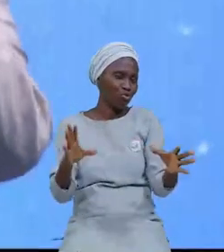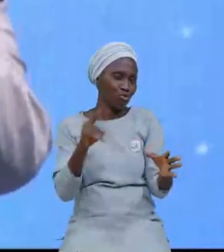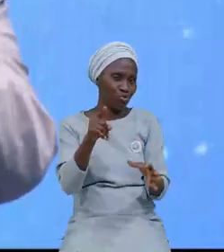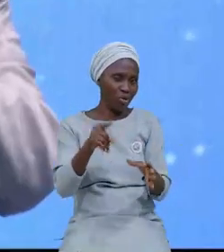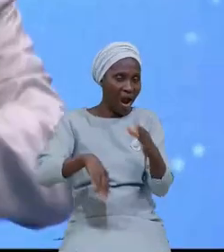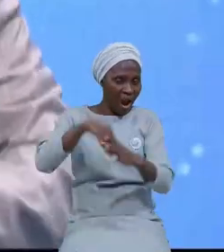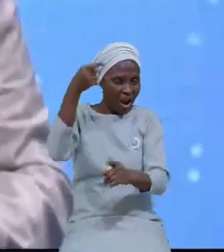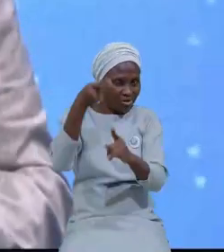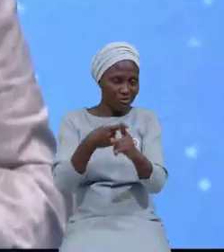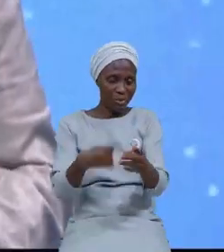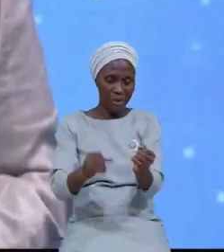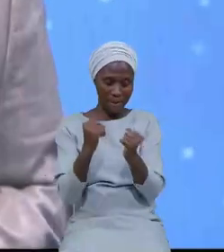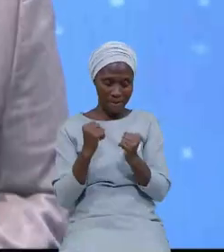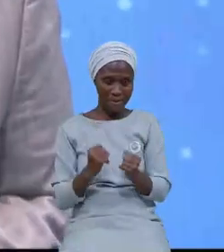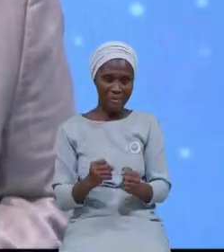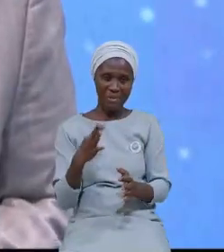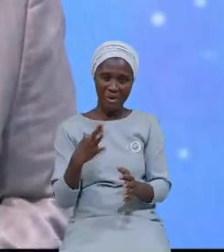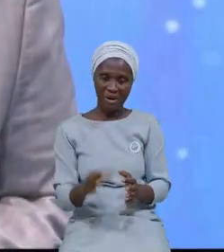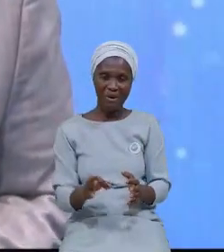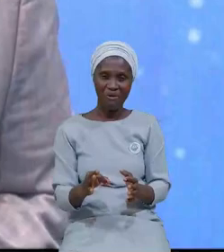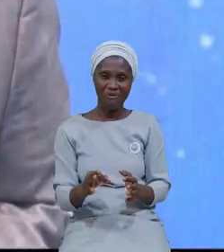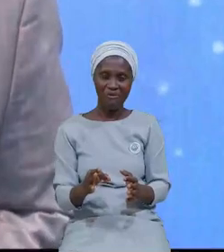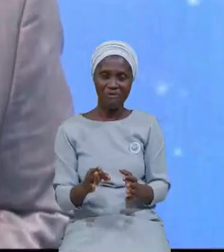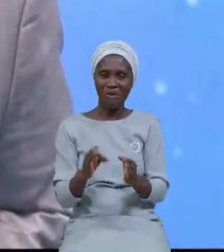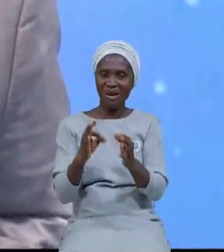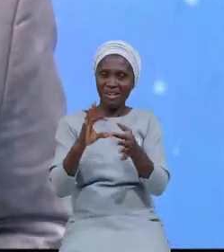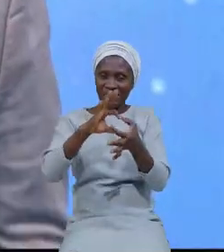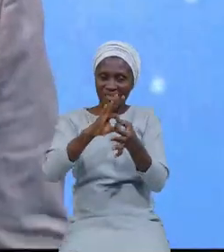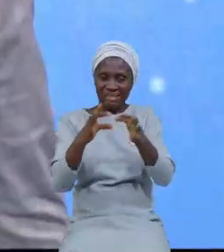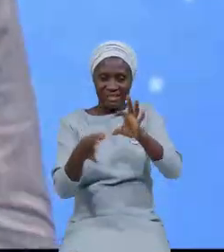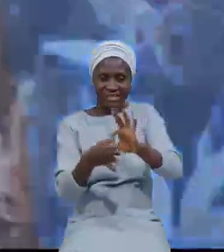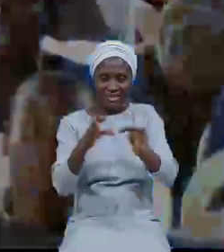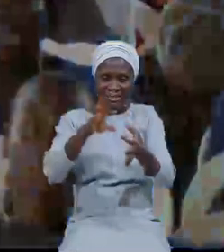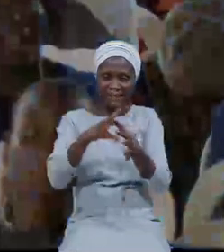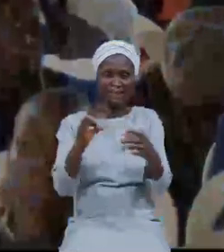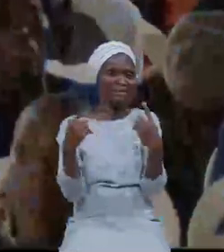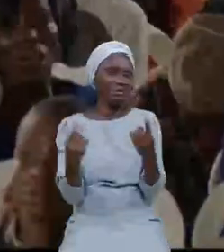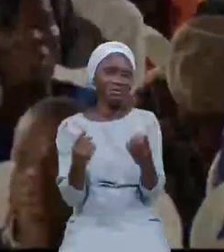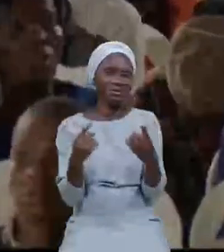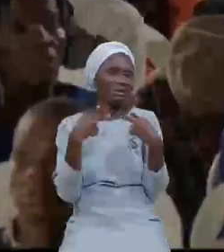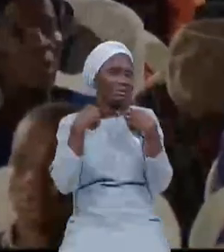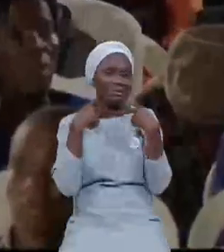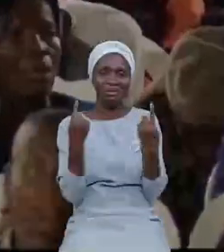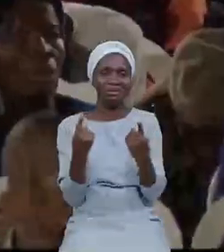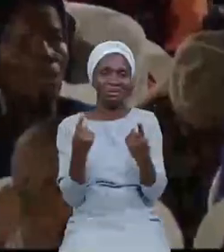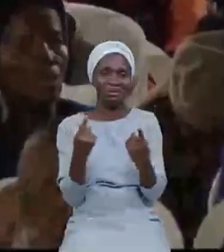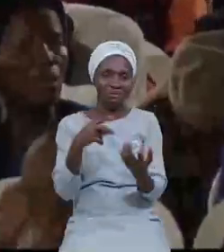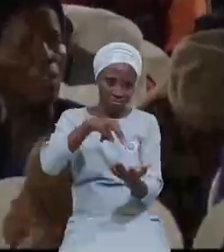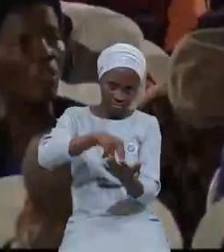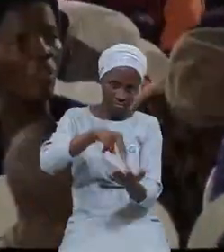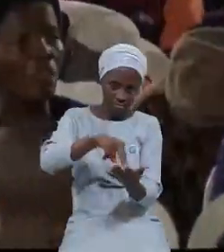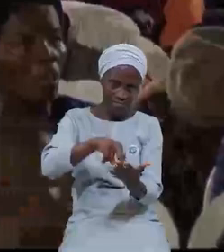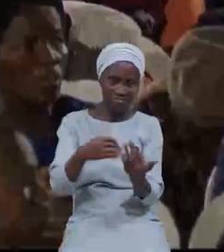délier de du pouvoir des chaînes des jouges de ce péché